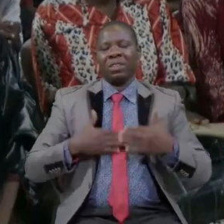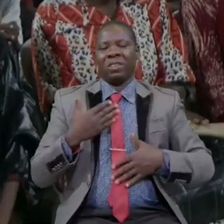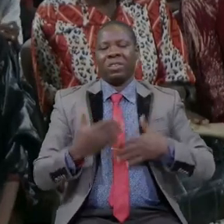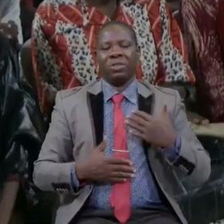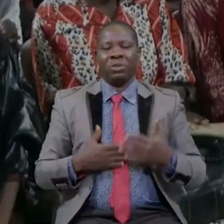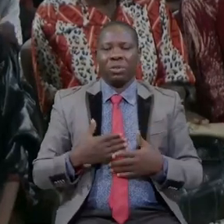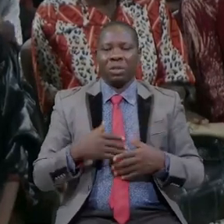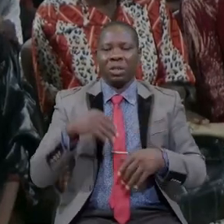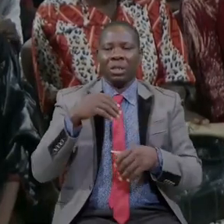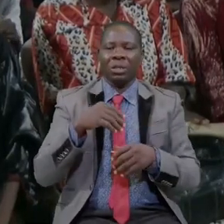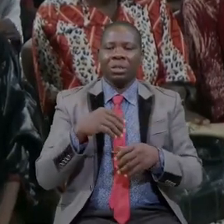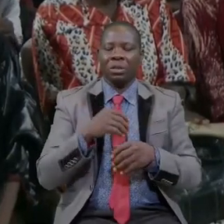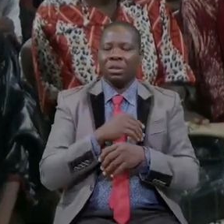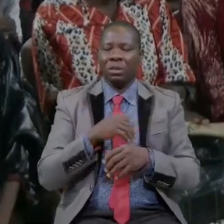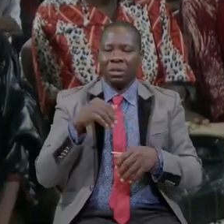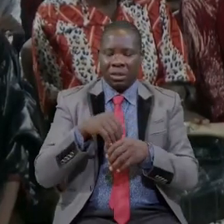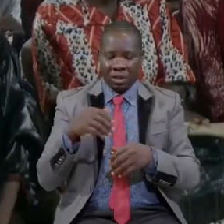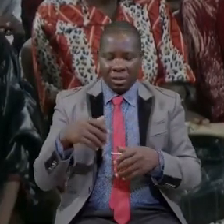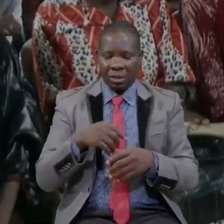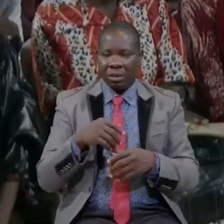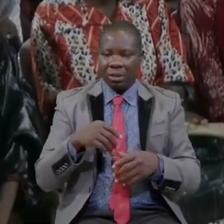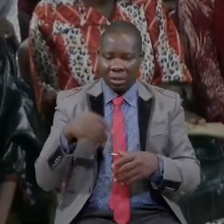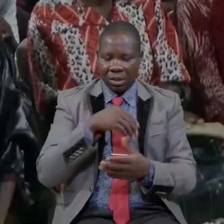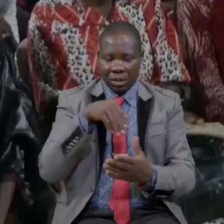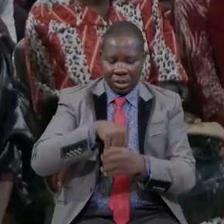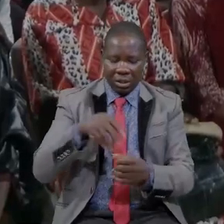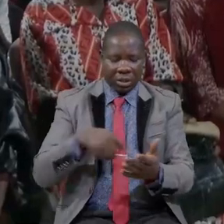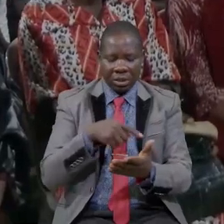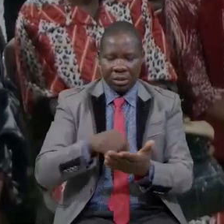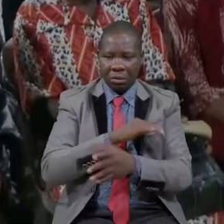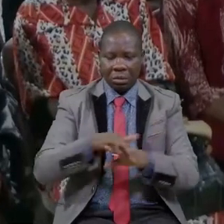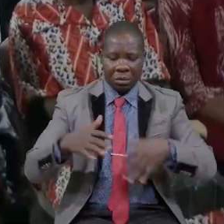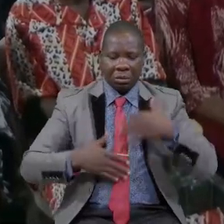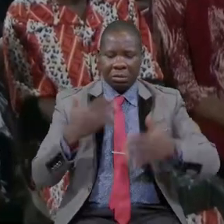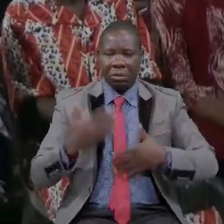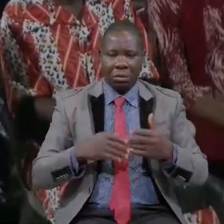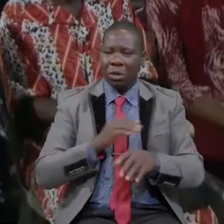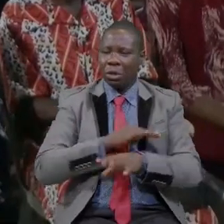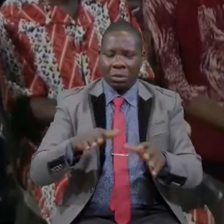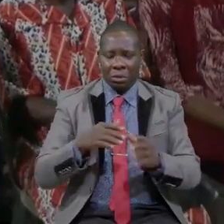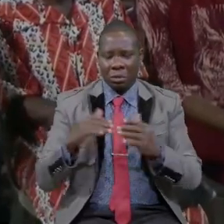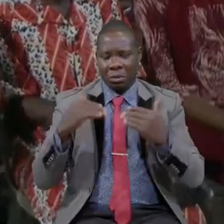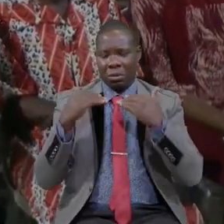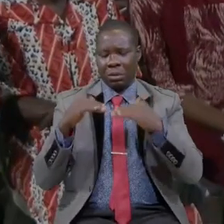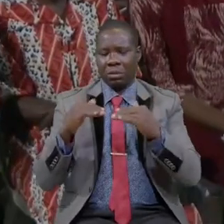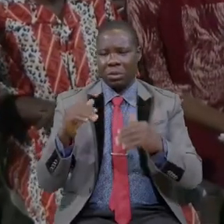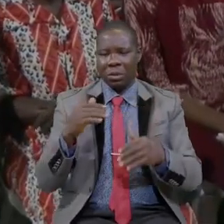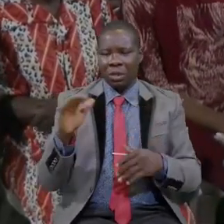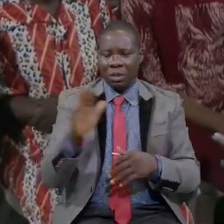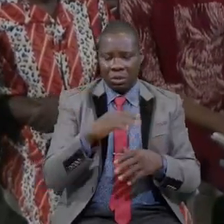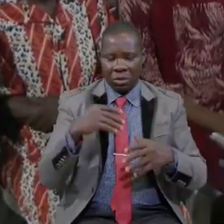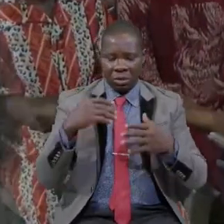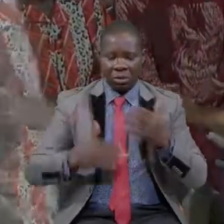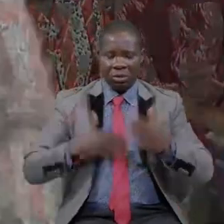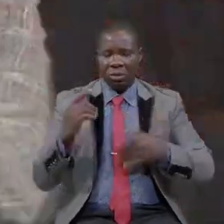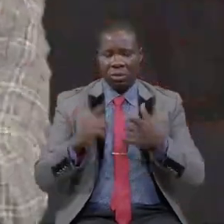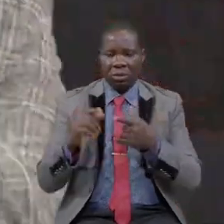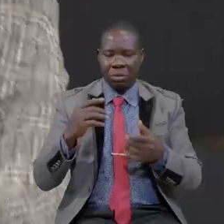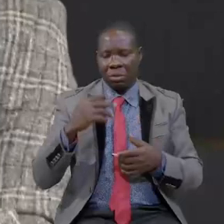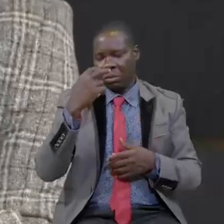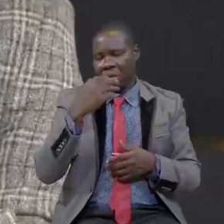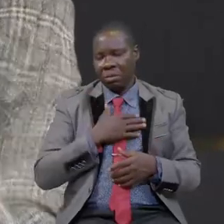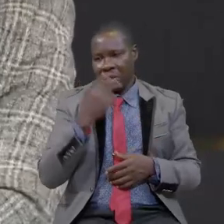cependant, ne vous réjouissez pas, ne limitez pas votre joie à mes yeux avec ouvert. Oui, ils vont